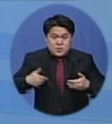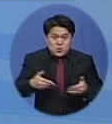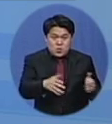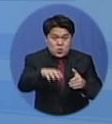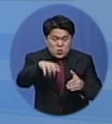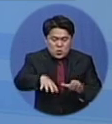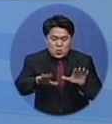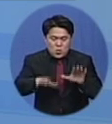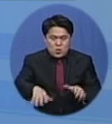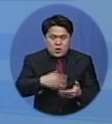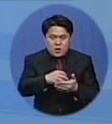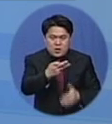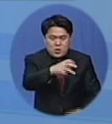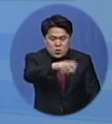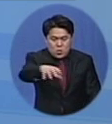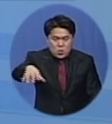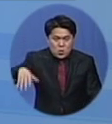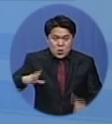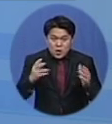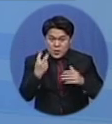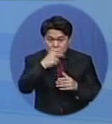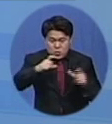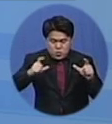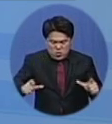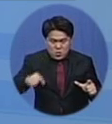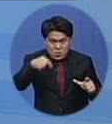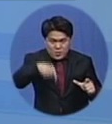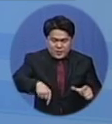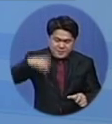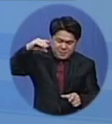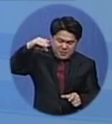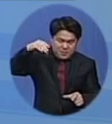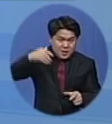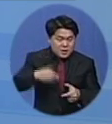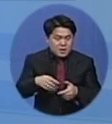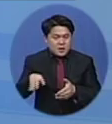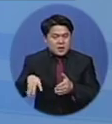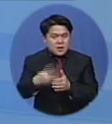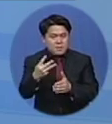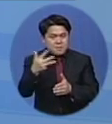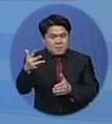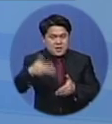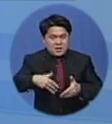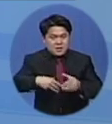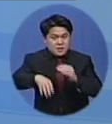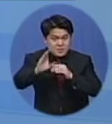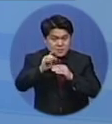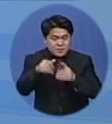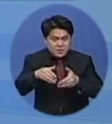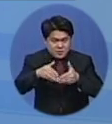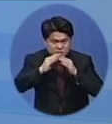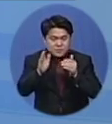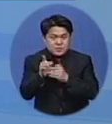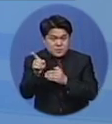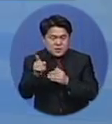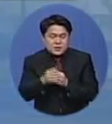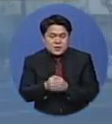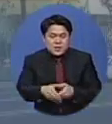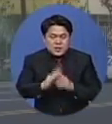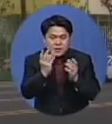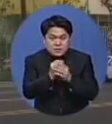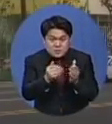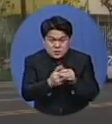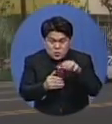경상남도가 올해 13개 시군의 어린이 보호구역에 CCTV 408대를 설치합니다. 설치가 완료된